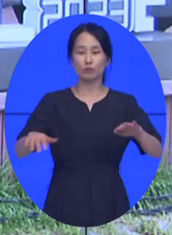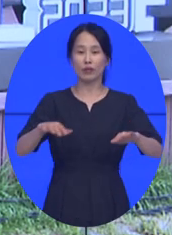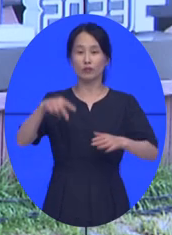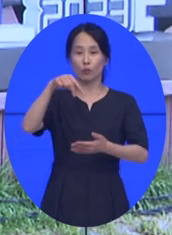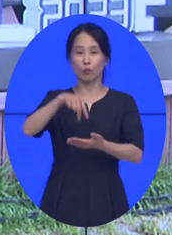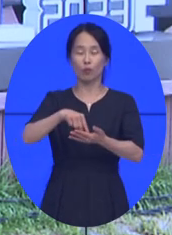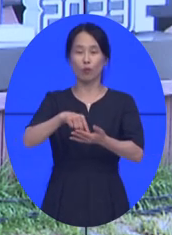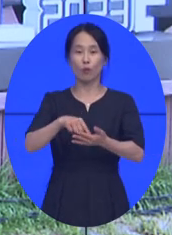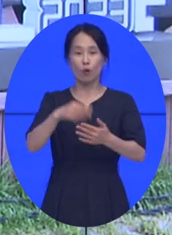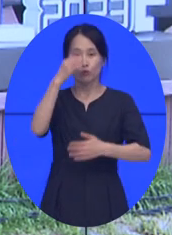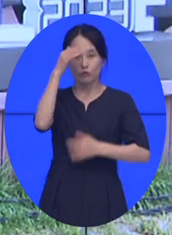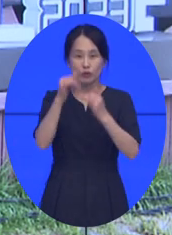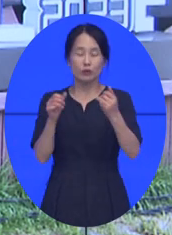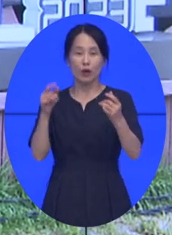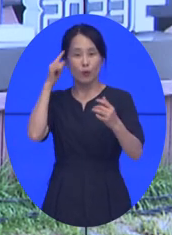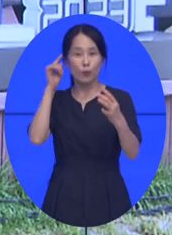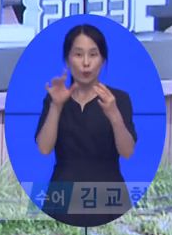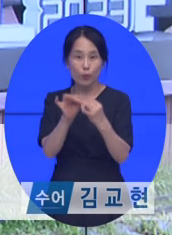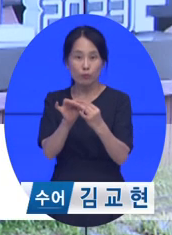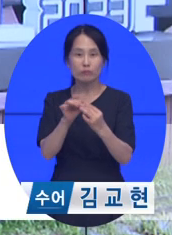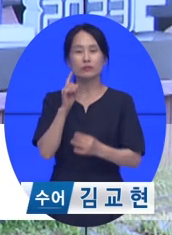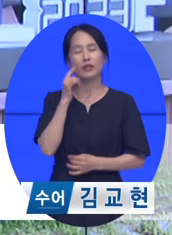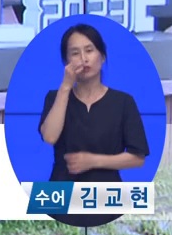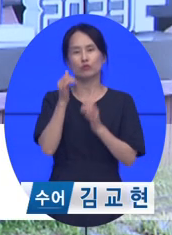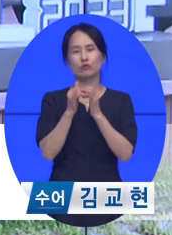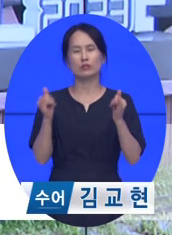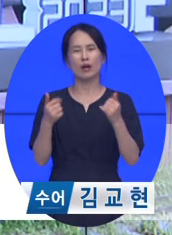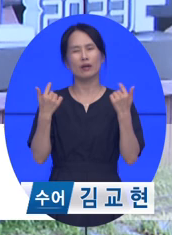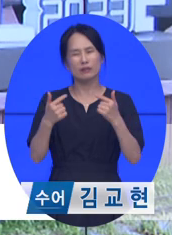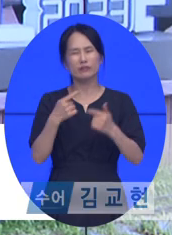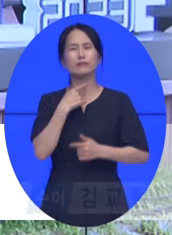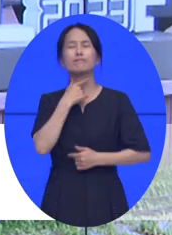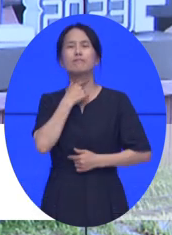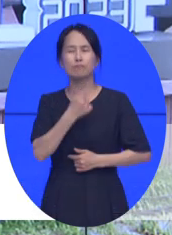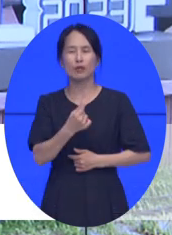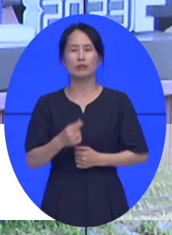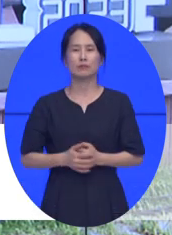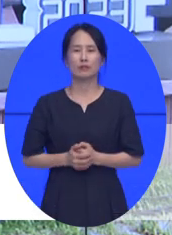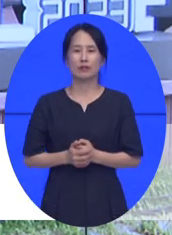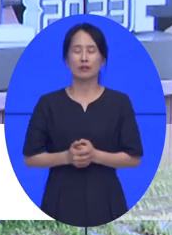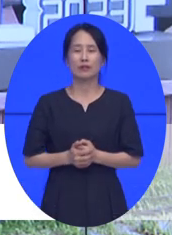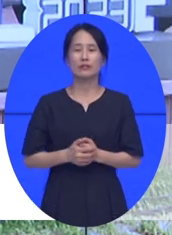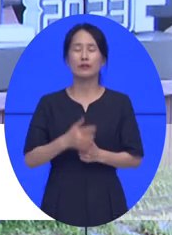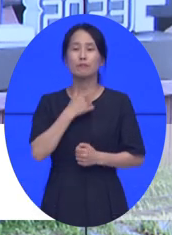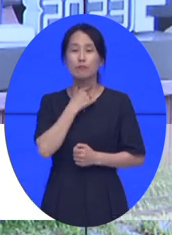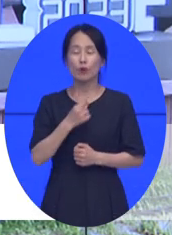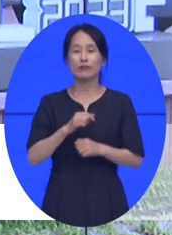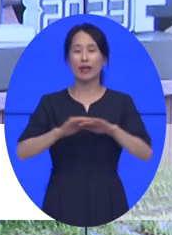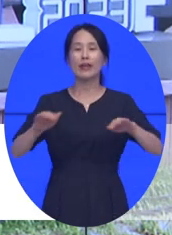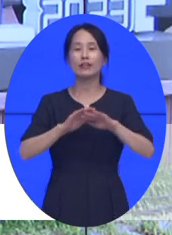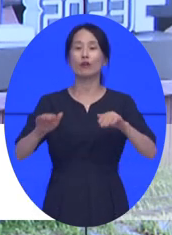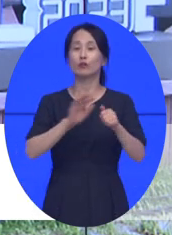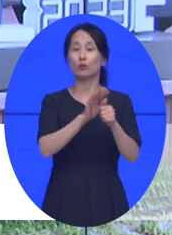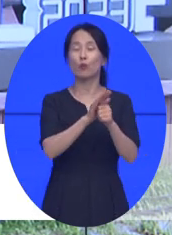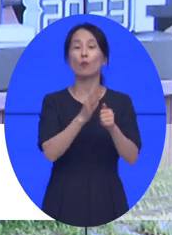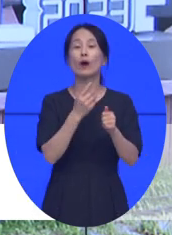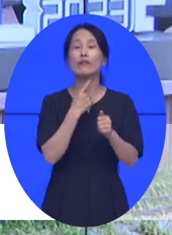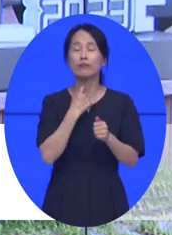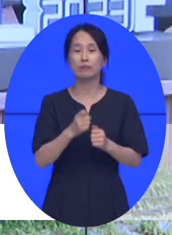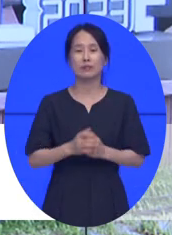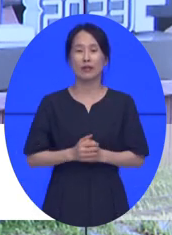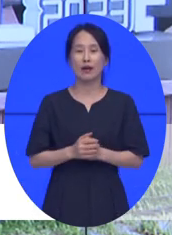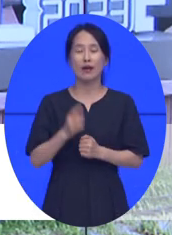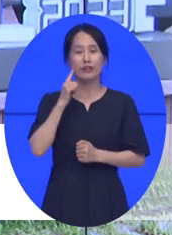무대에 서고 관객과 호흡하는 것, 예술인들은 늘 공연에 목말라 있는데요. 경기도가 갈증 해소에 나섰습니다.